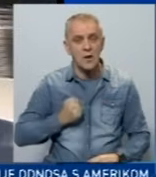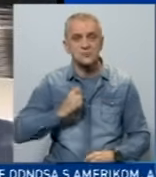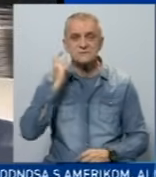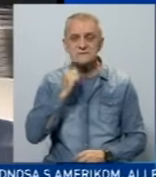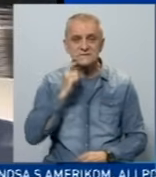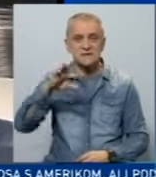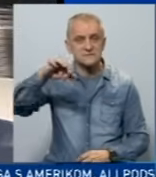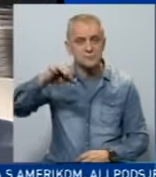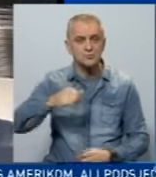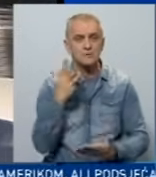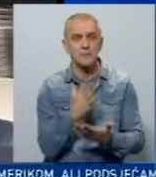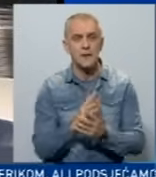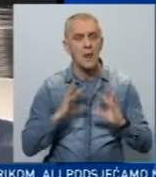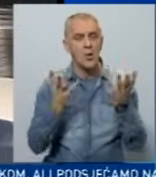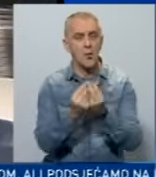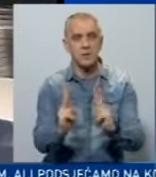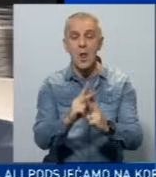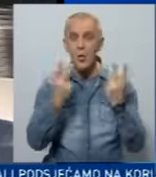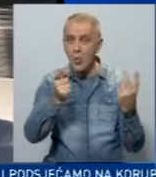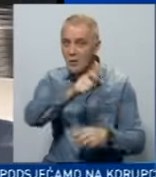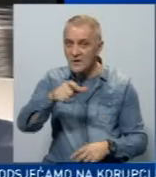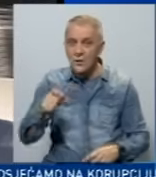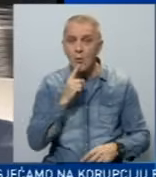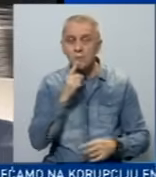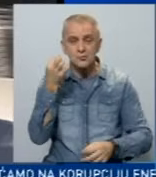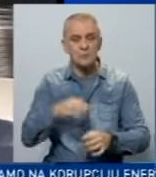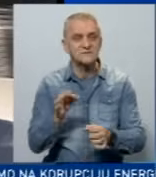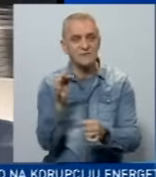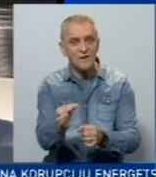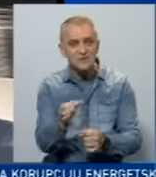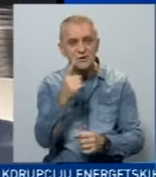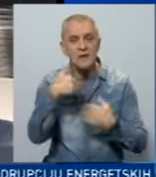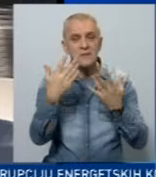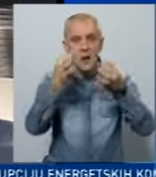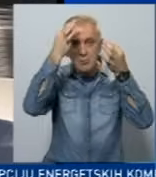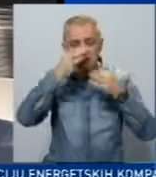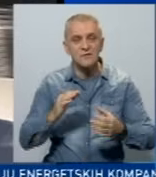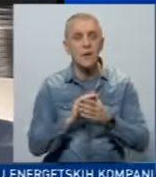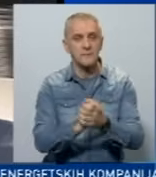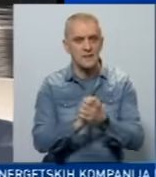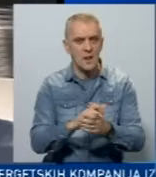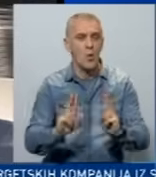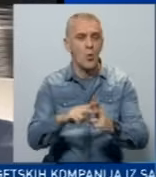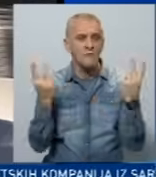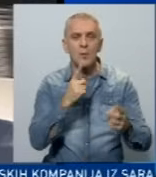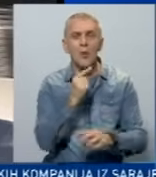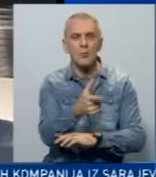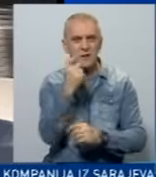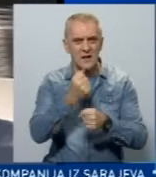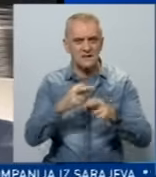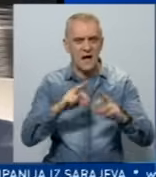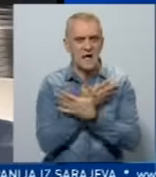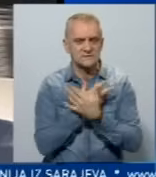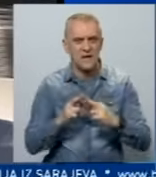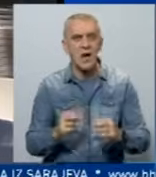Sarajevu, Banja Luci, Zenici i Tuzli održana okupljanja novinara koji su paljenjem svijeća odali poštovanje kolegama novinarima ubijenima